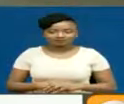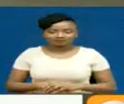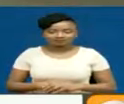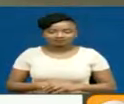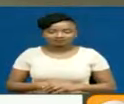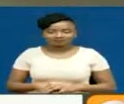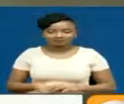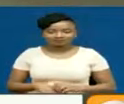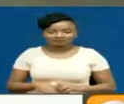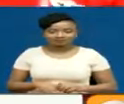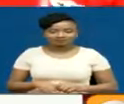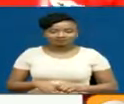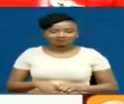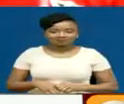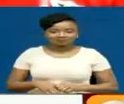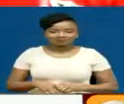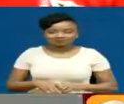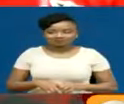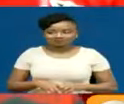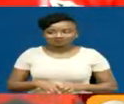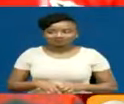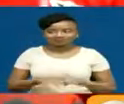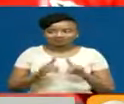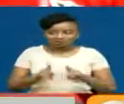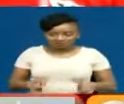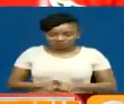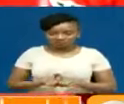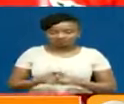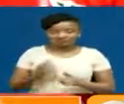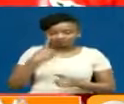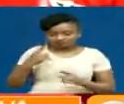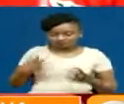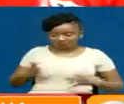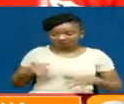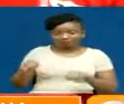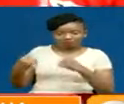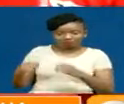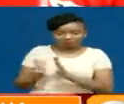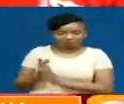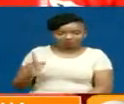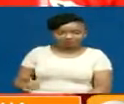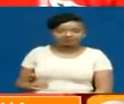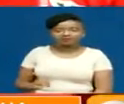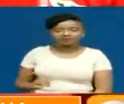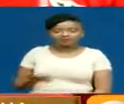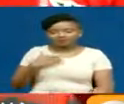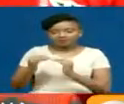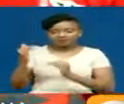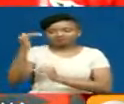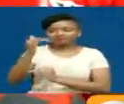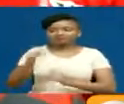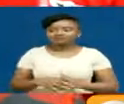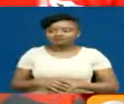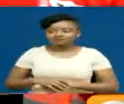uzani tarehe 26 Agosti. Kwanza nikiangalia wale ambao tunakompiti na wao, wengi wao niko juu yao. So